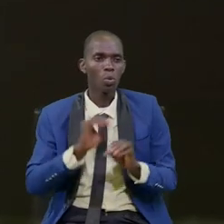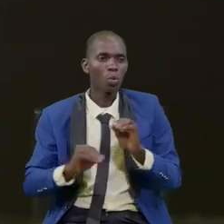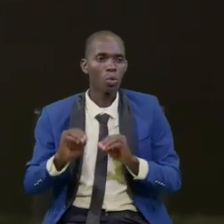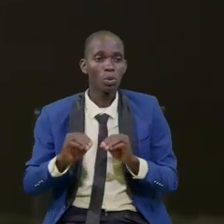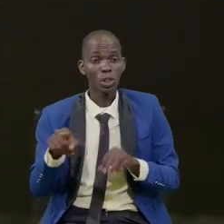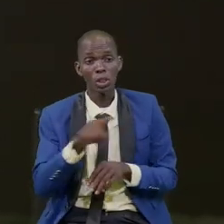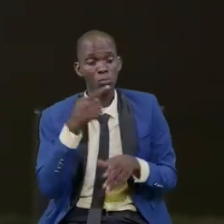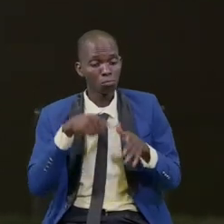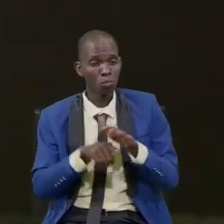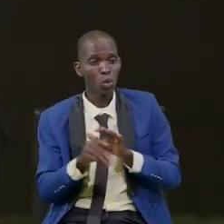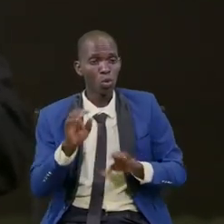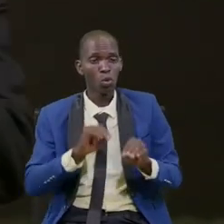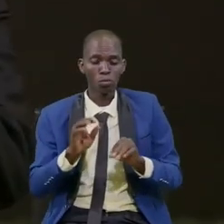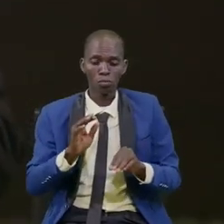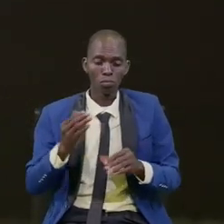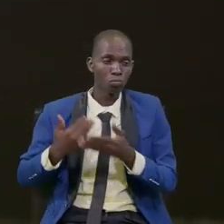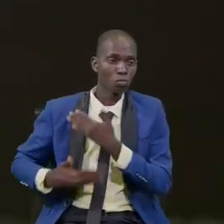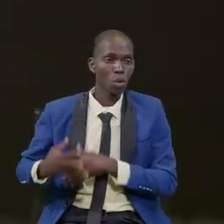verset 33.